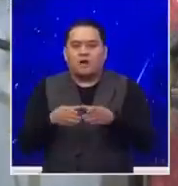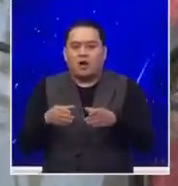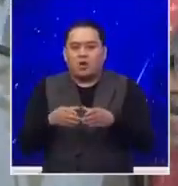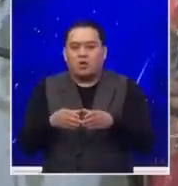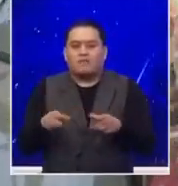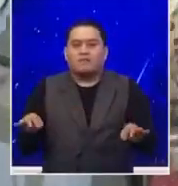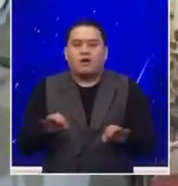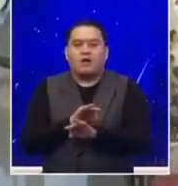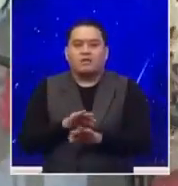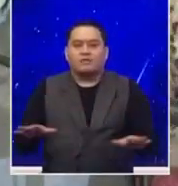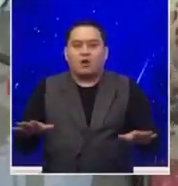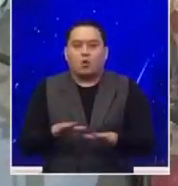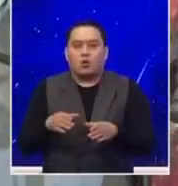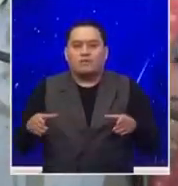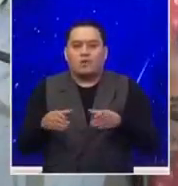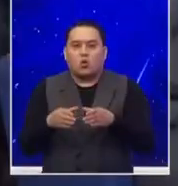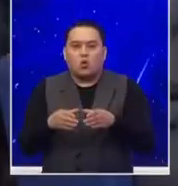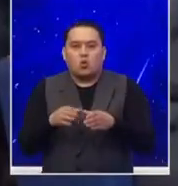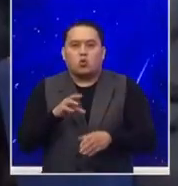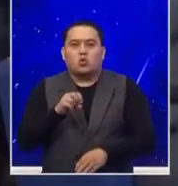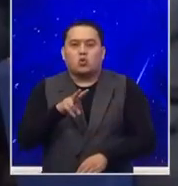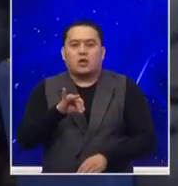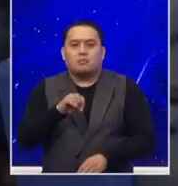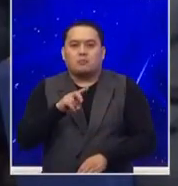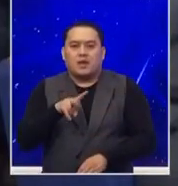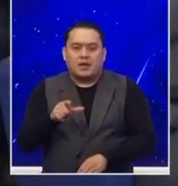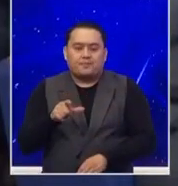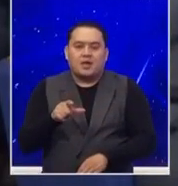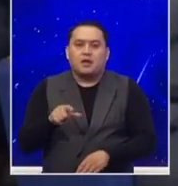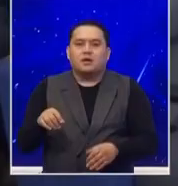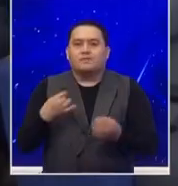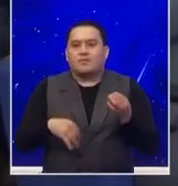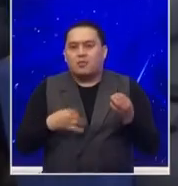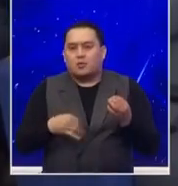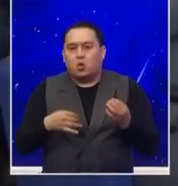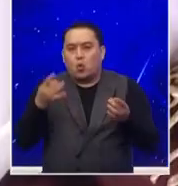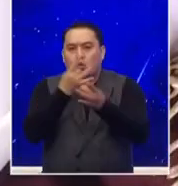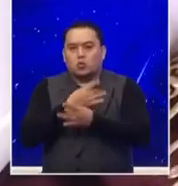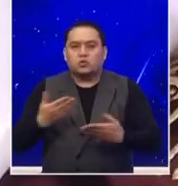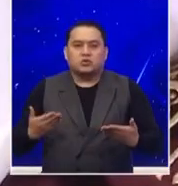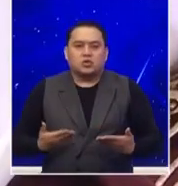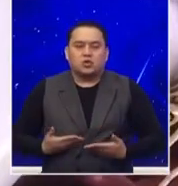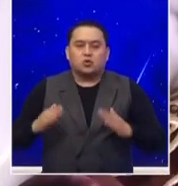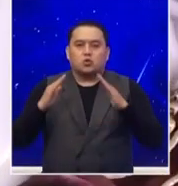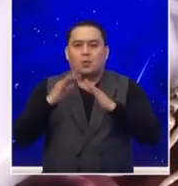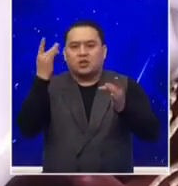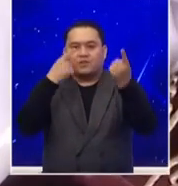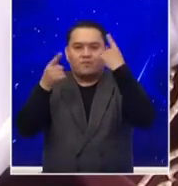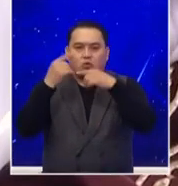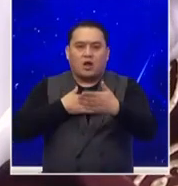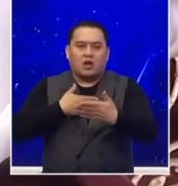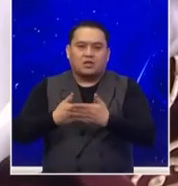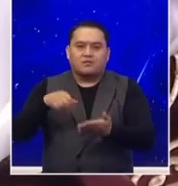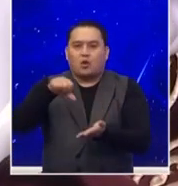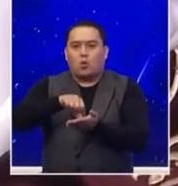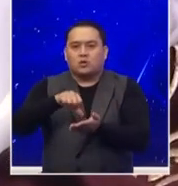которых фольклорно-этнографический ансамбль «Куренбель», эстрадные и народные певцы, дамбристы. В культурной жизни Дома творчества активное участие